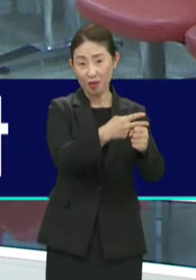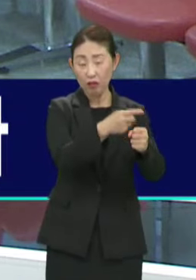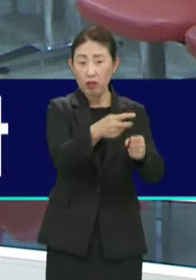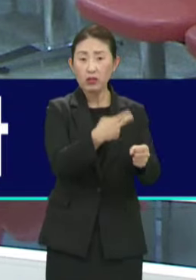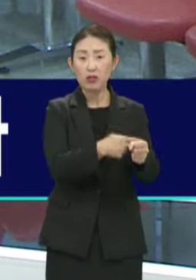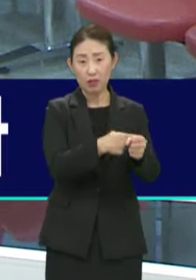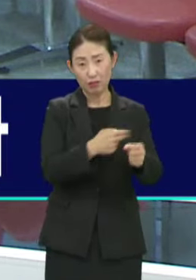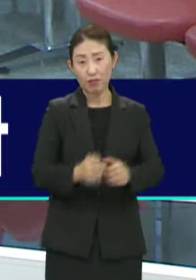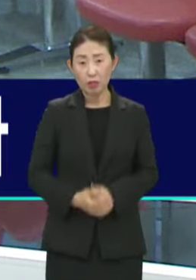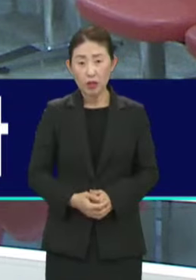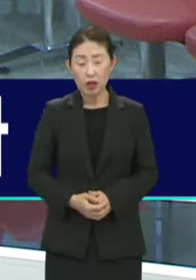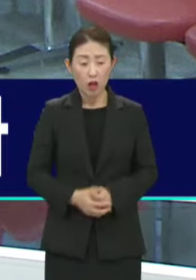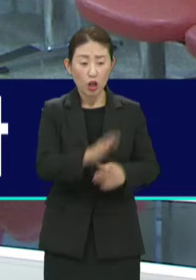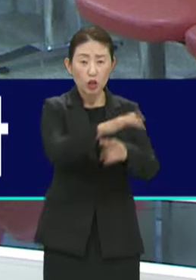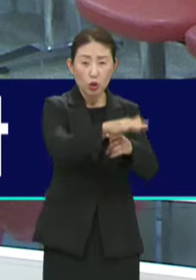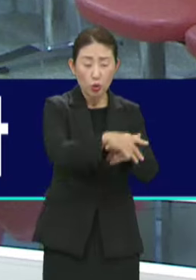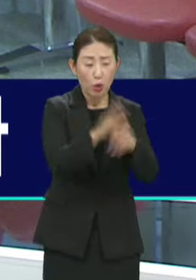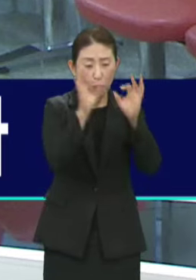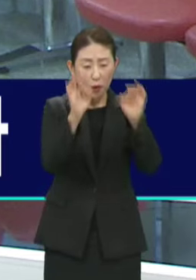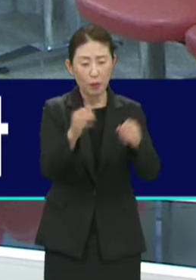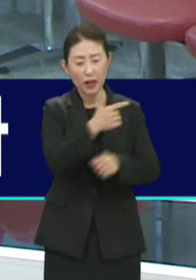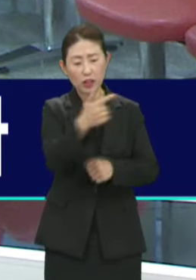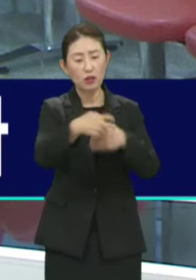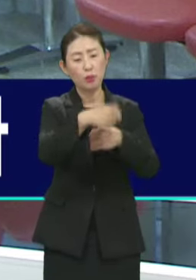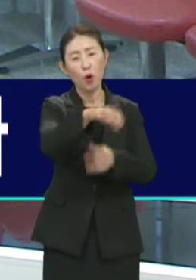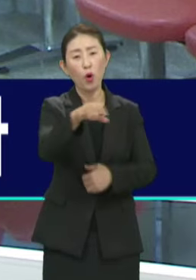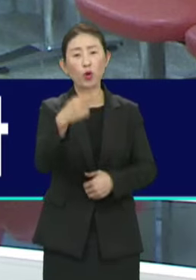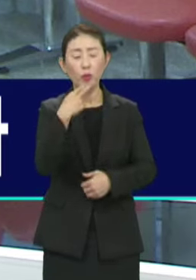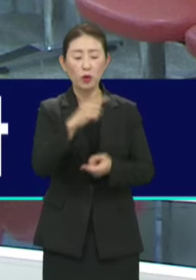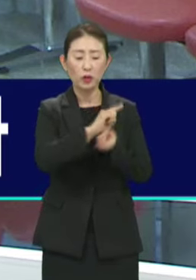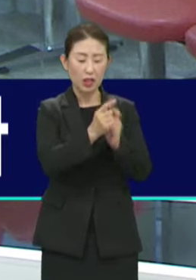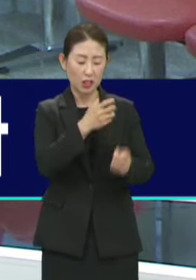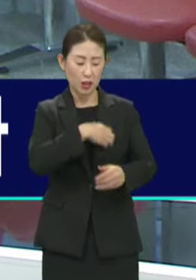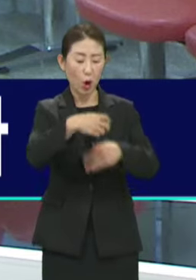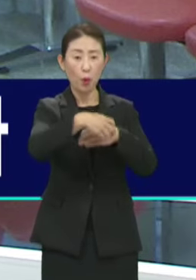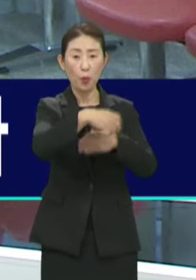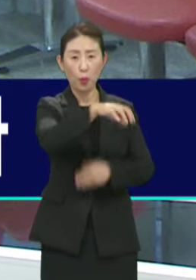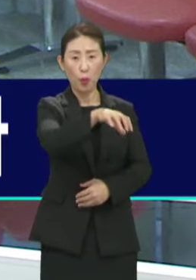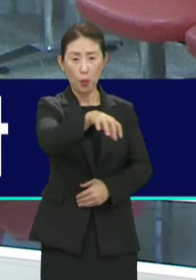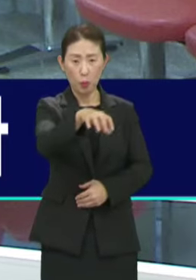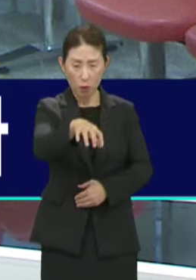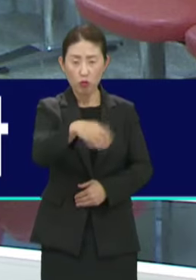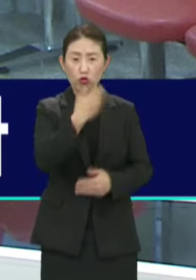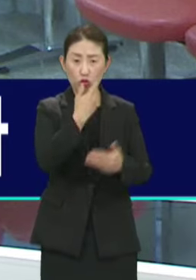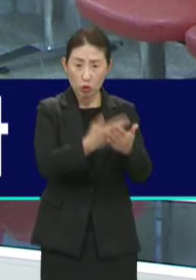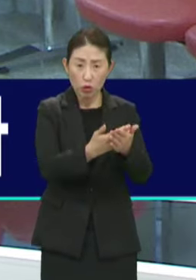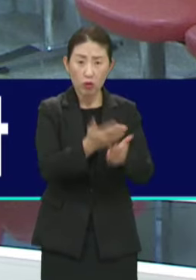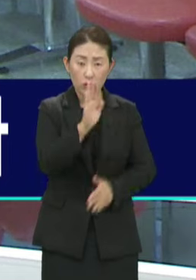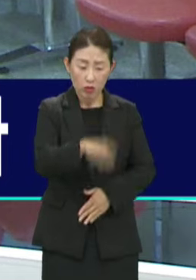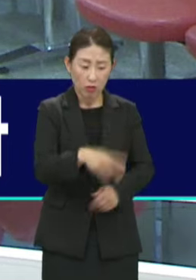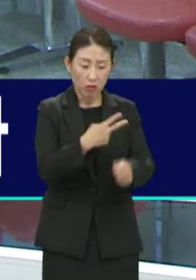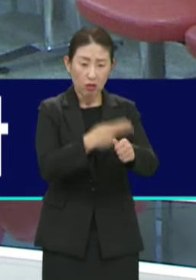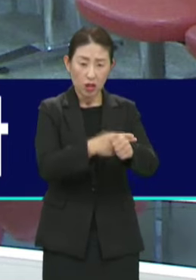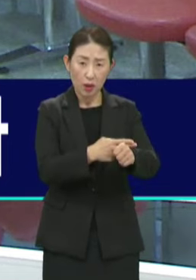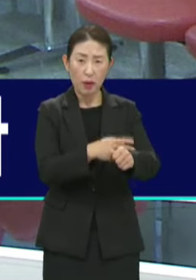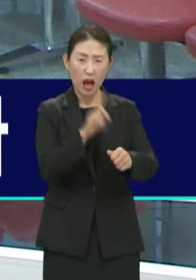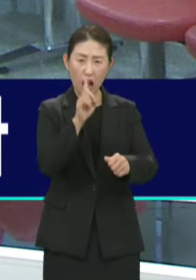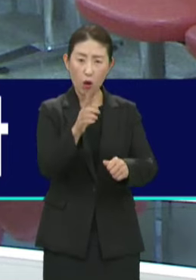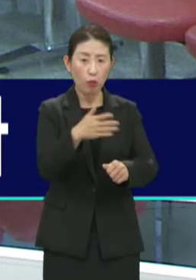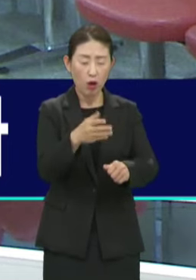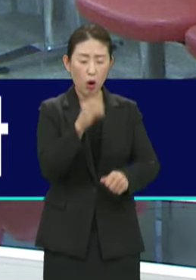의료를 지탱하는 보건소나 보건지소 등에 공보의를 포함한 의사가 단 한 명도 없는 곳이 충남에만 77곳에